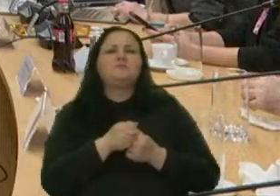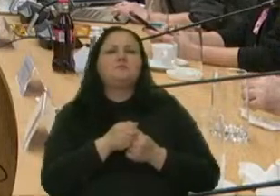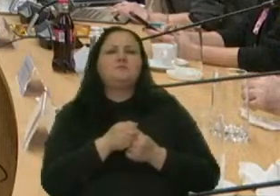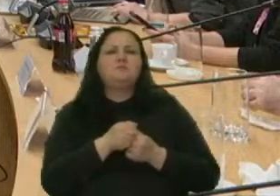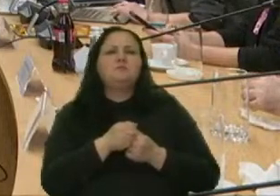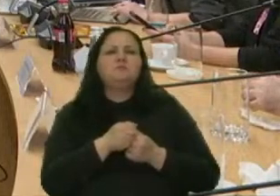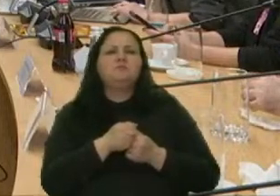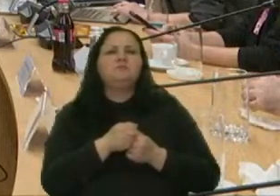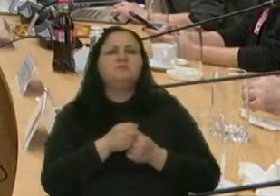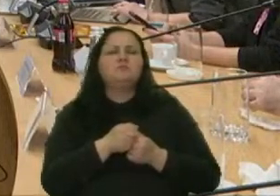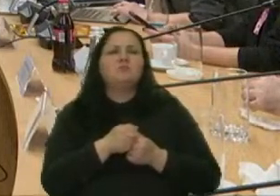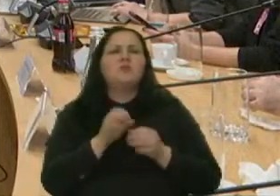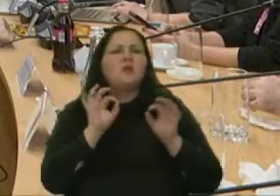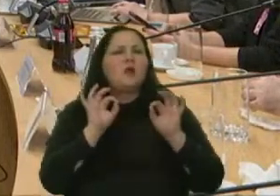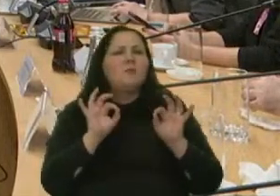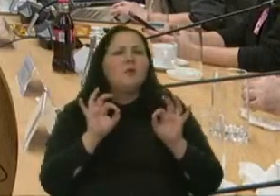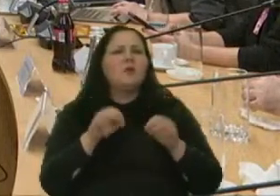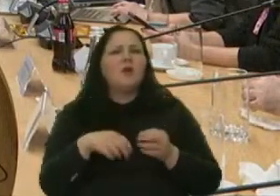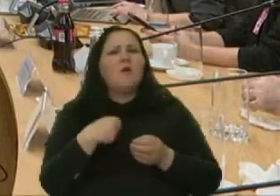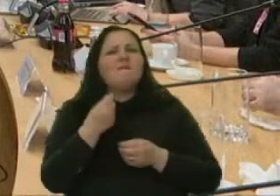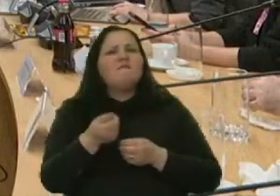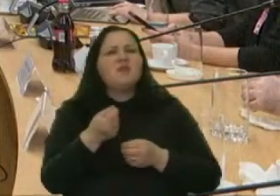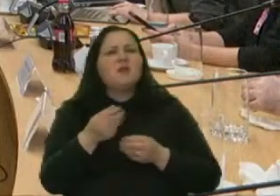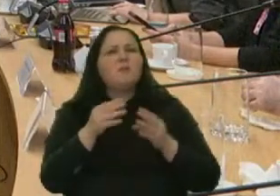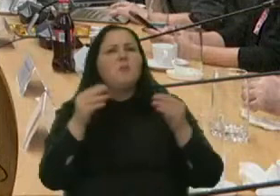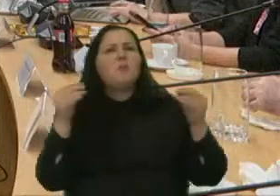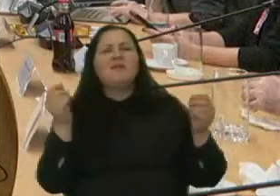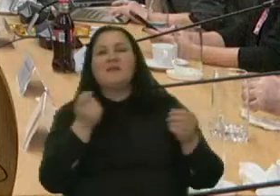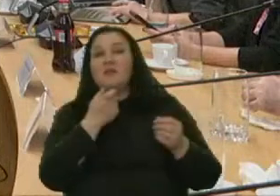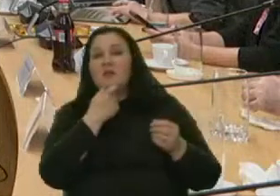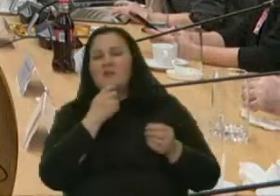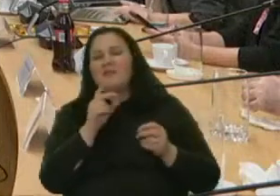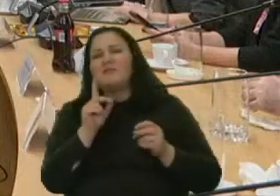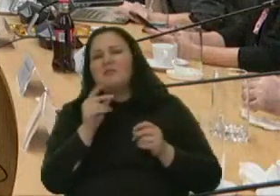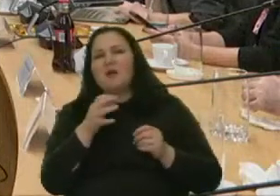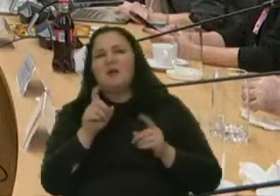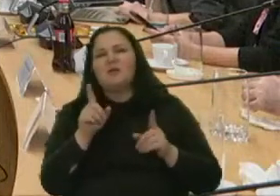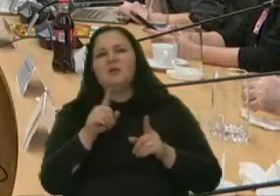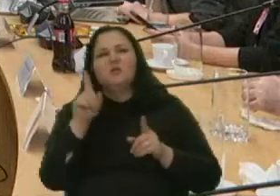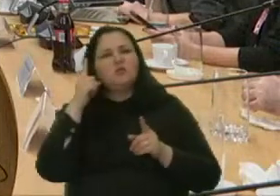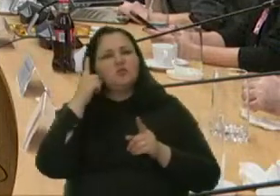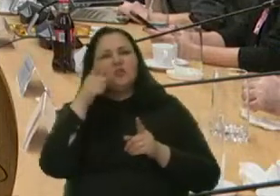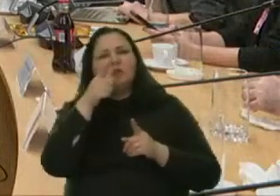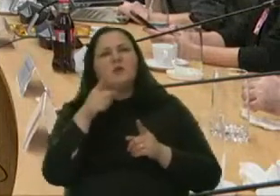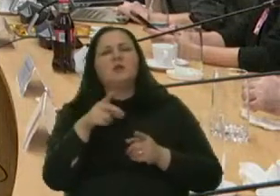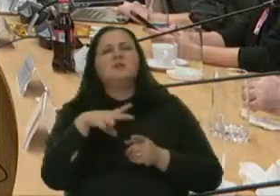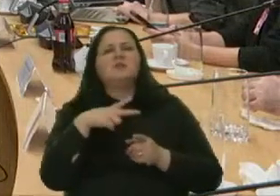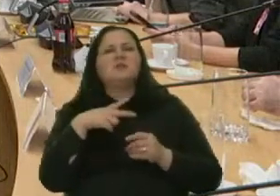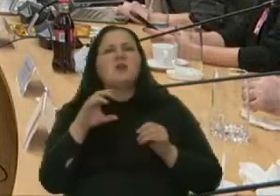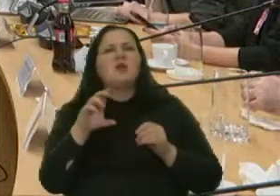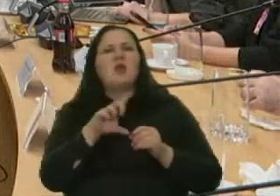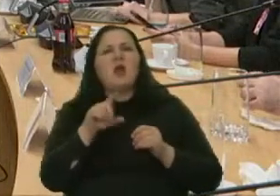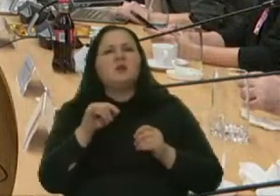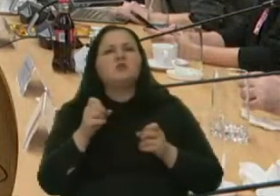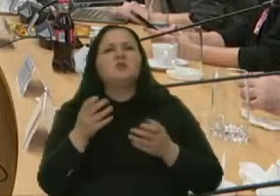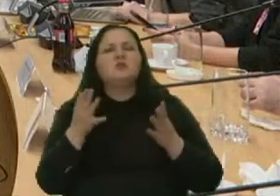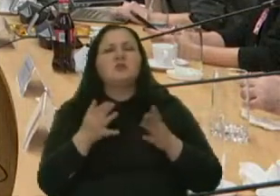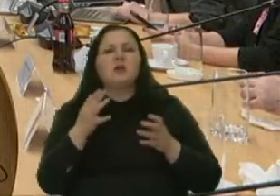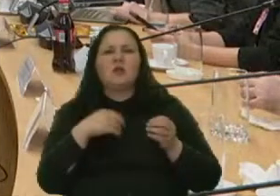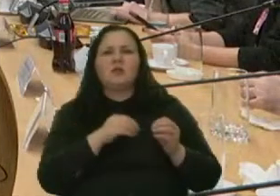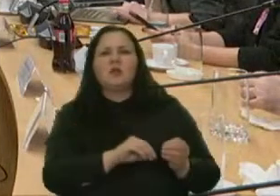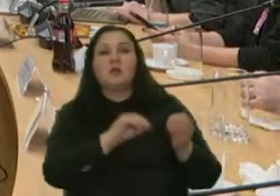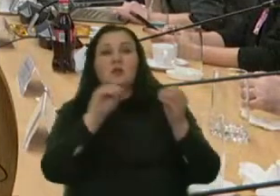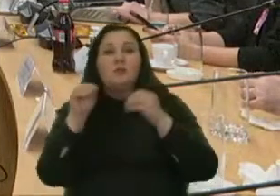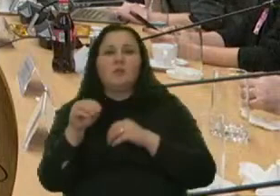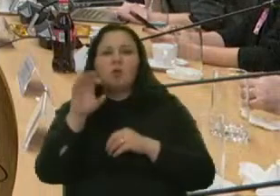eu bun ca o finanțare multianuală însă nu știu dacă asta va fi cazul în chiar dacă trecem pe